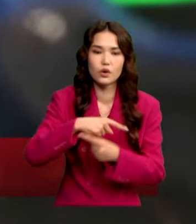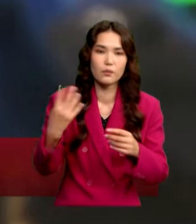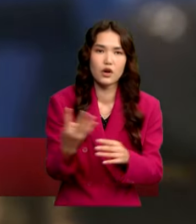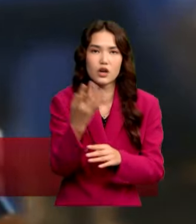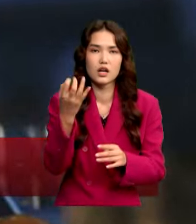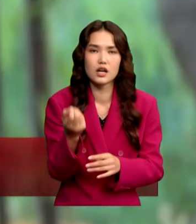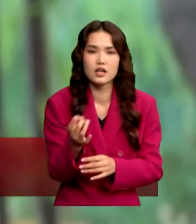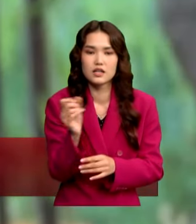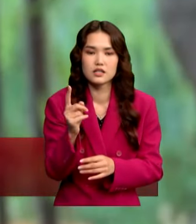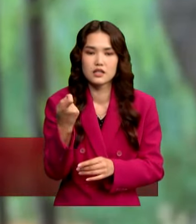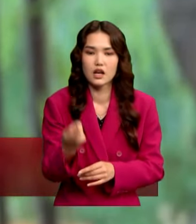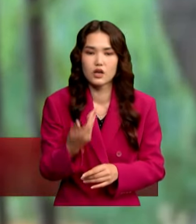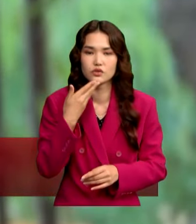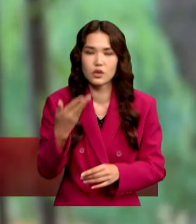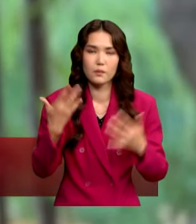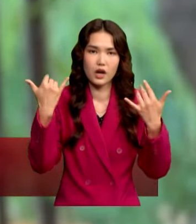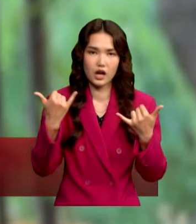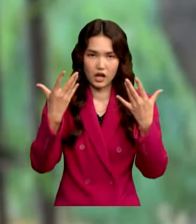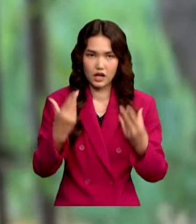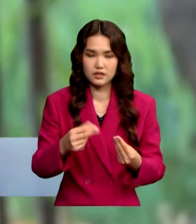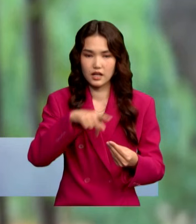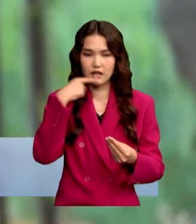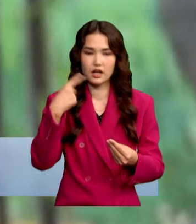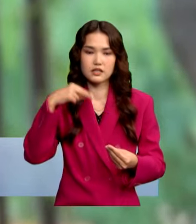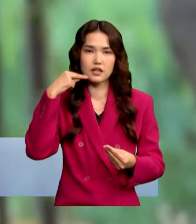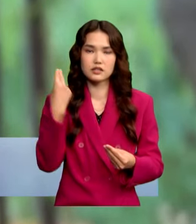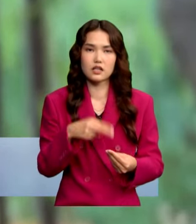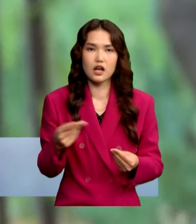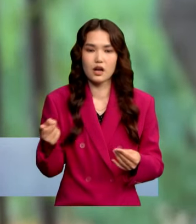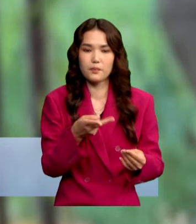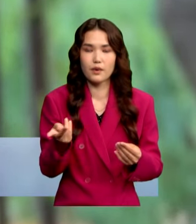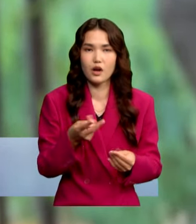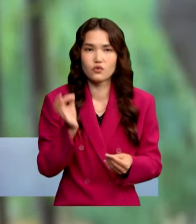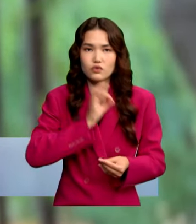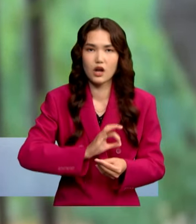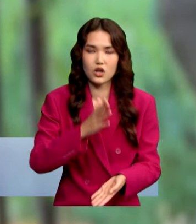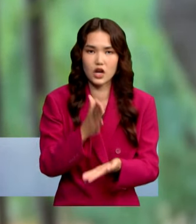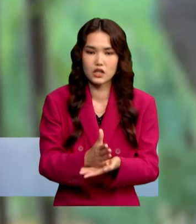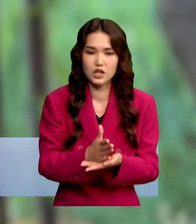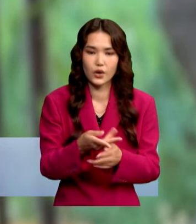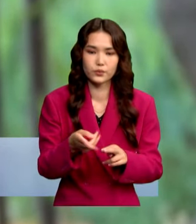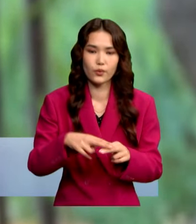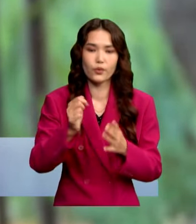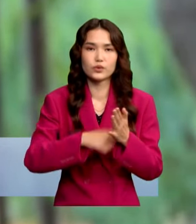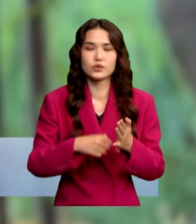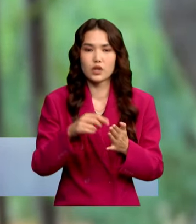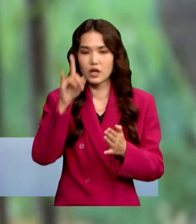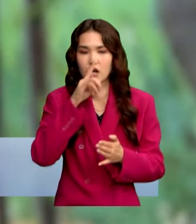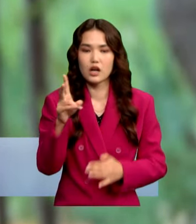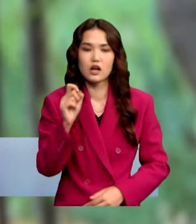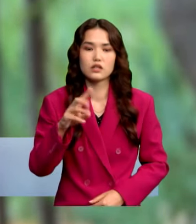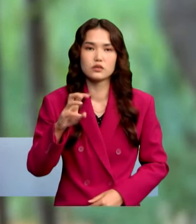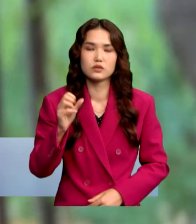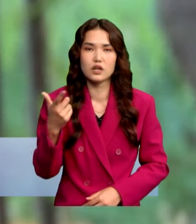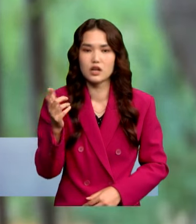арзанға сұрап отыр. Қазіргі таңда Ресей Қытайға тәуелді деп айтсақ болады. Себебі мысалы мұнай экспорты